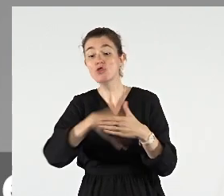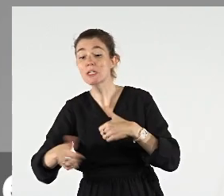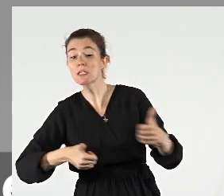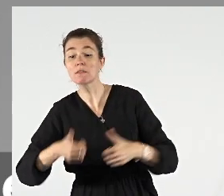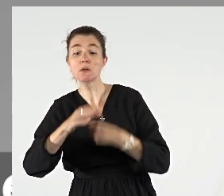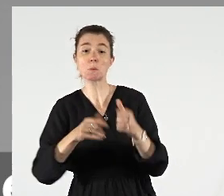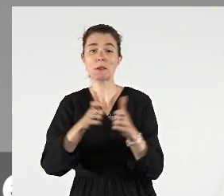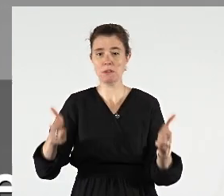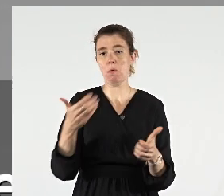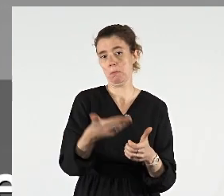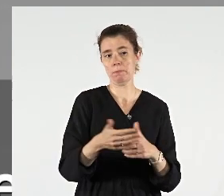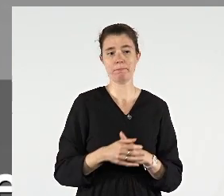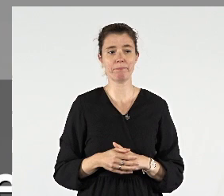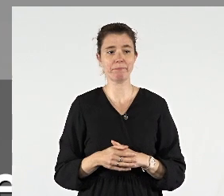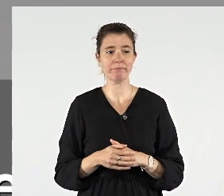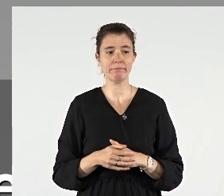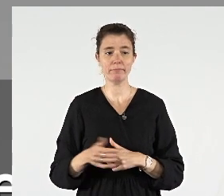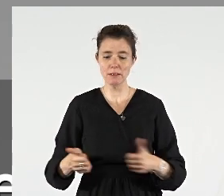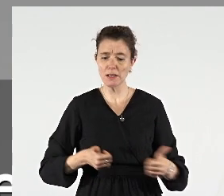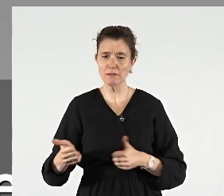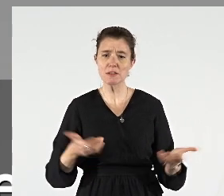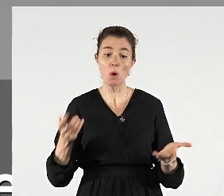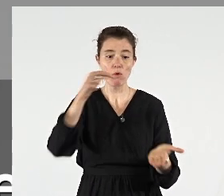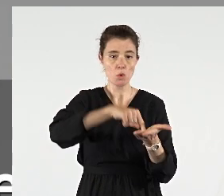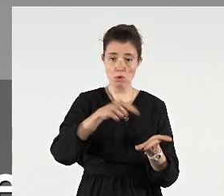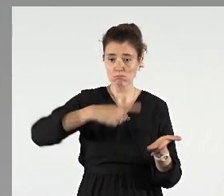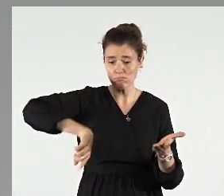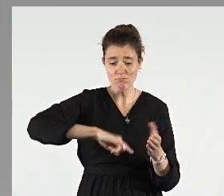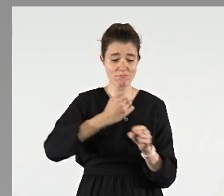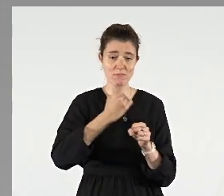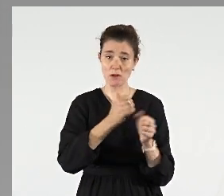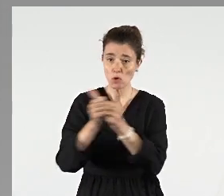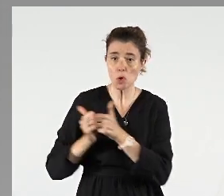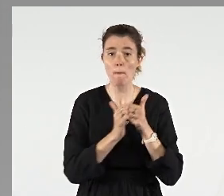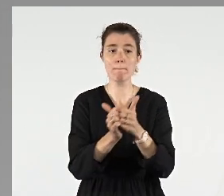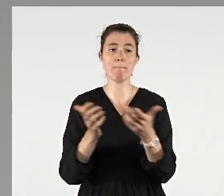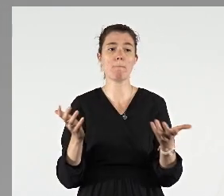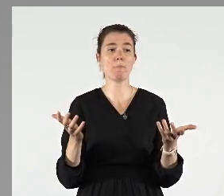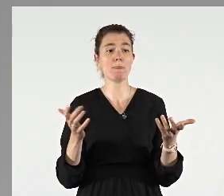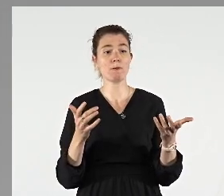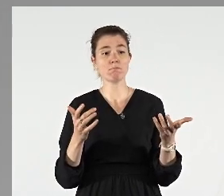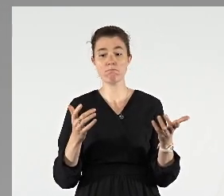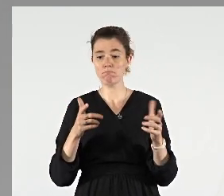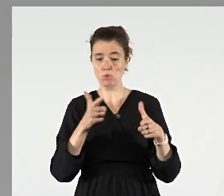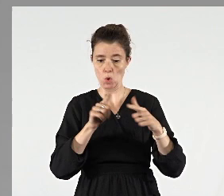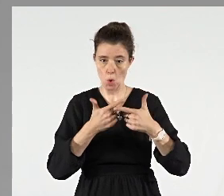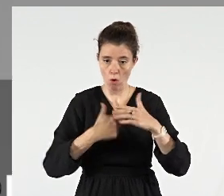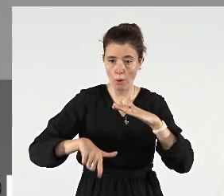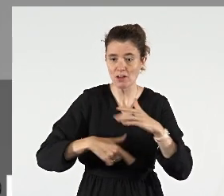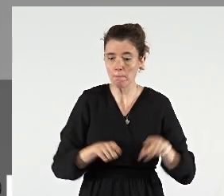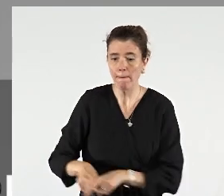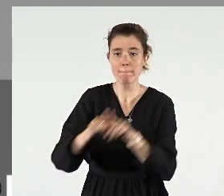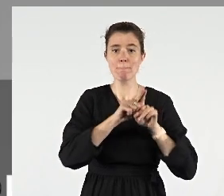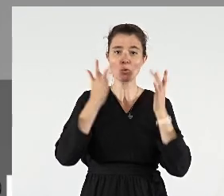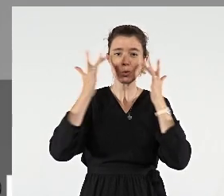l'établissement. Le service, c'est le lieu où l'on travaille ensemble, où l'on partage le même langage et la même culture, où